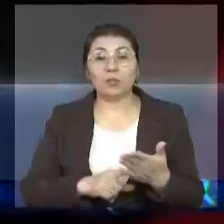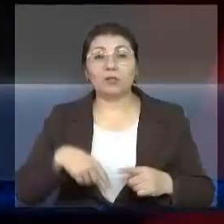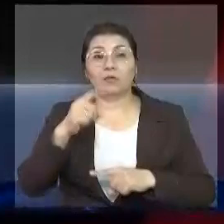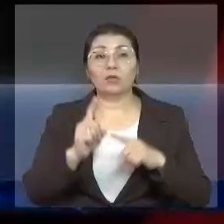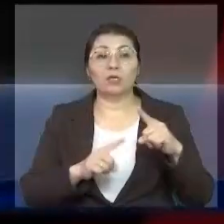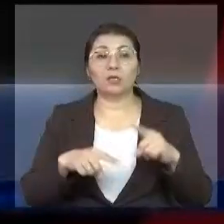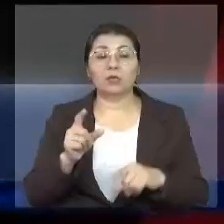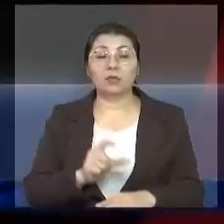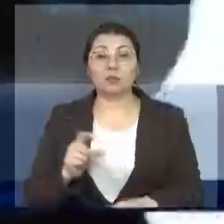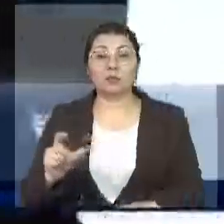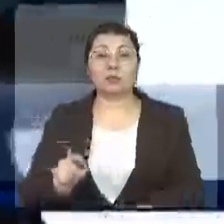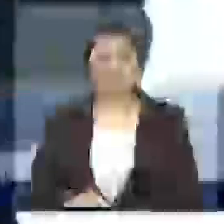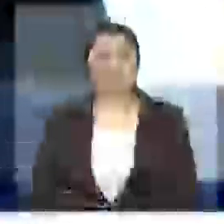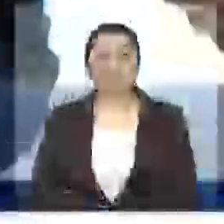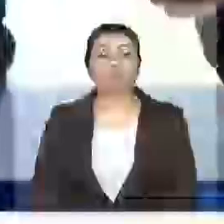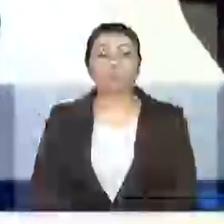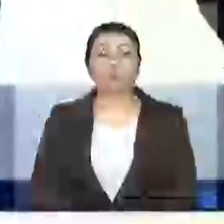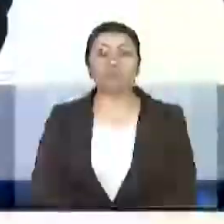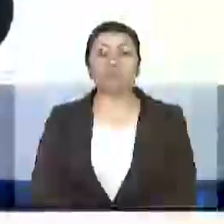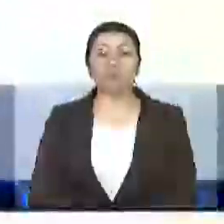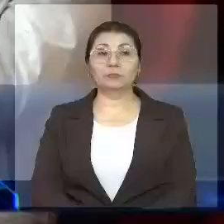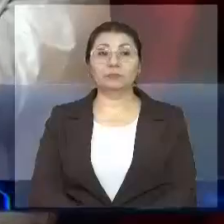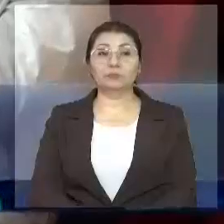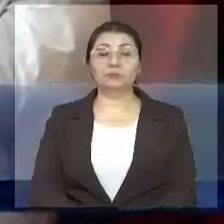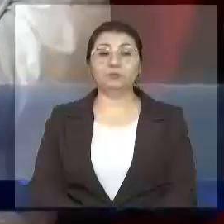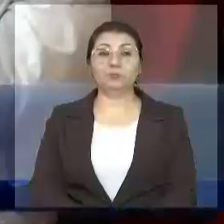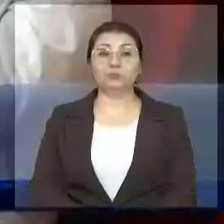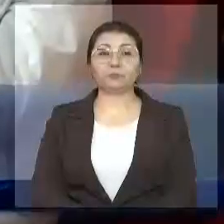поэтессы. Зарина Утба, Ботагоз Сагиджанова, Армандус Магомбетов, телеканал Актобе.